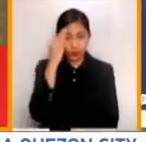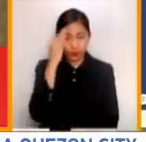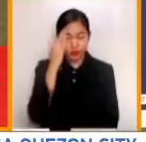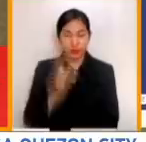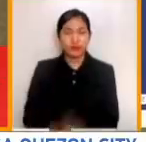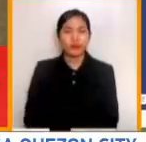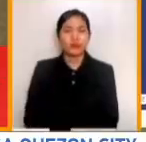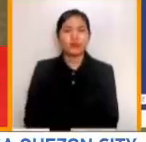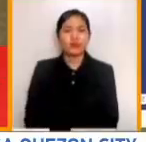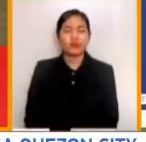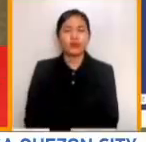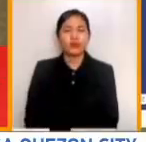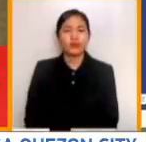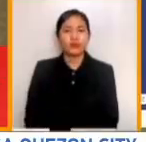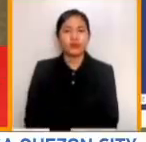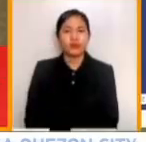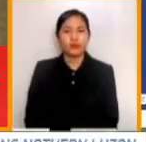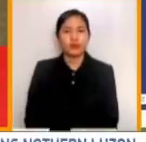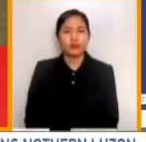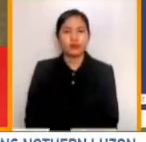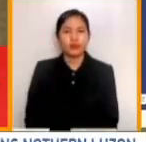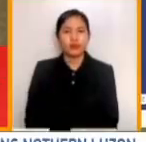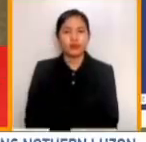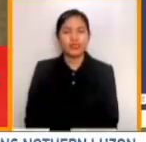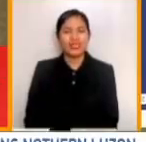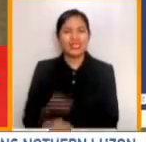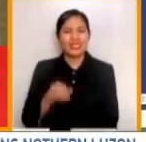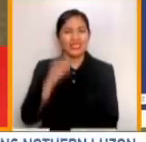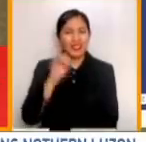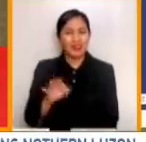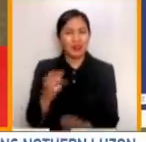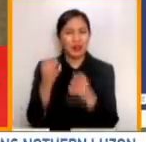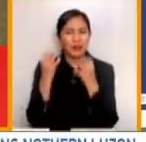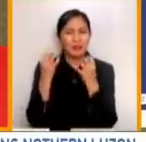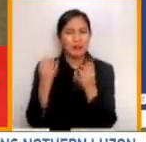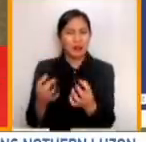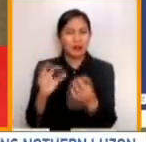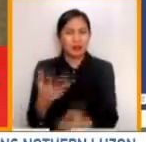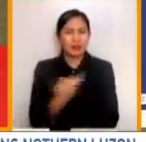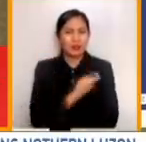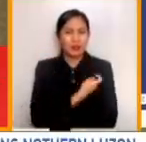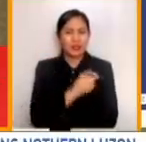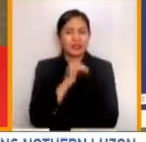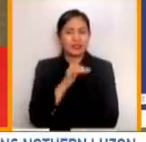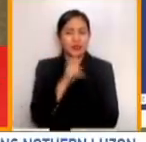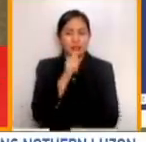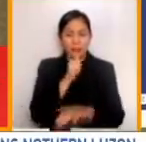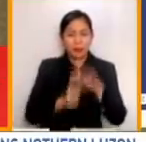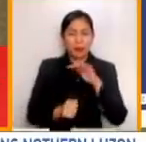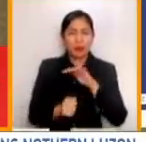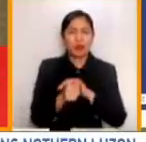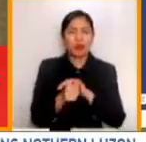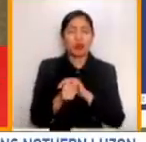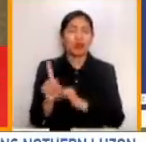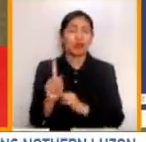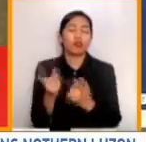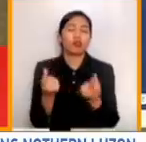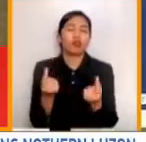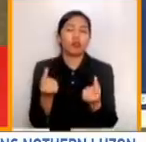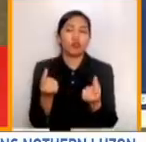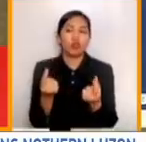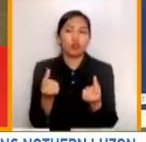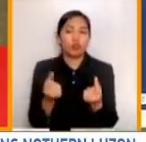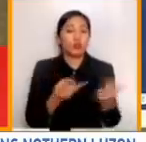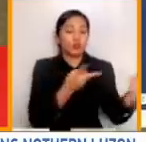when you do that in multiple, hindi ka magsabi ng totoo, you deprive your countrymen